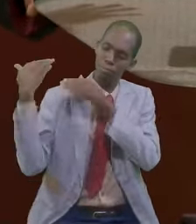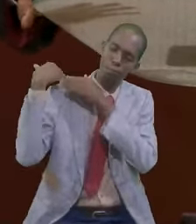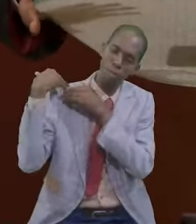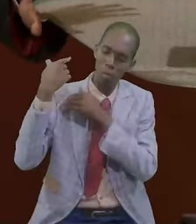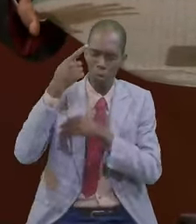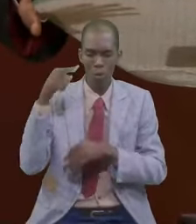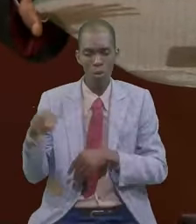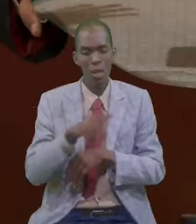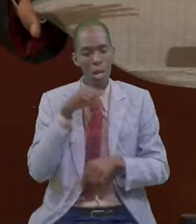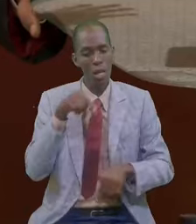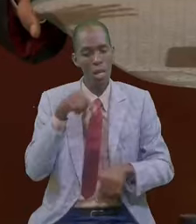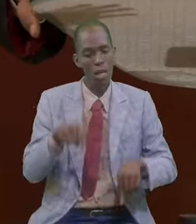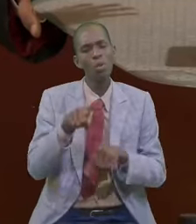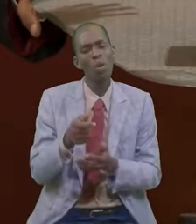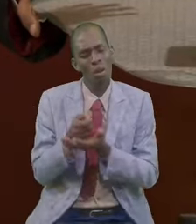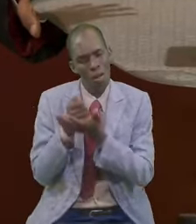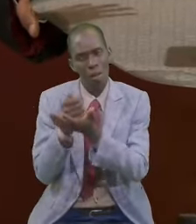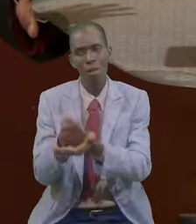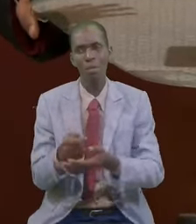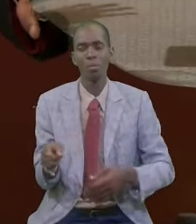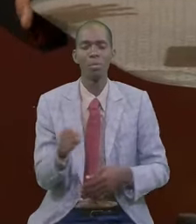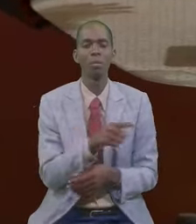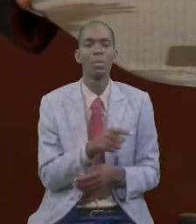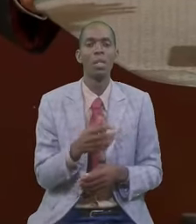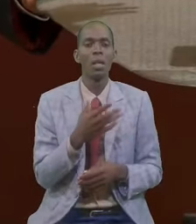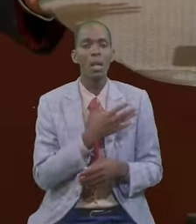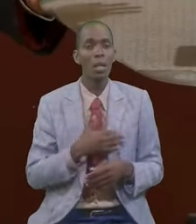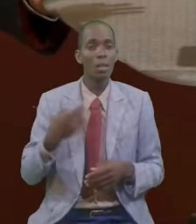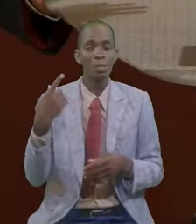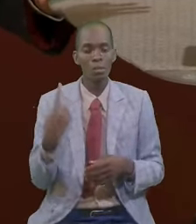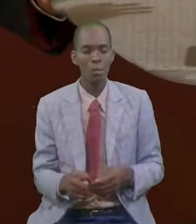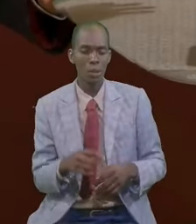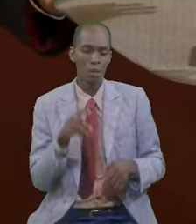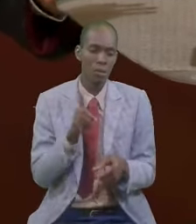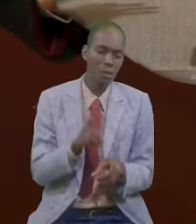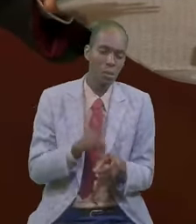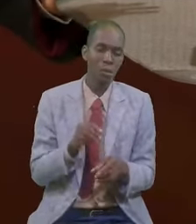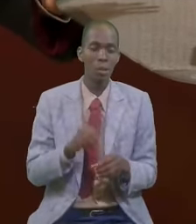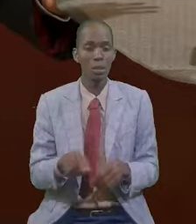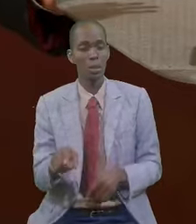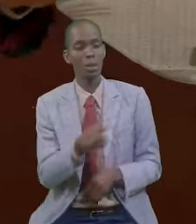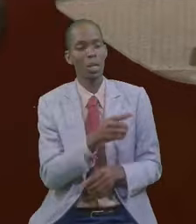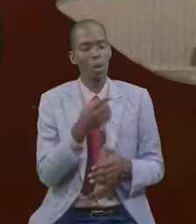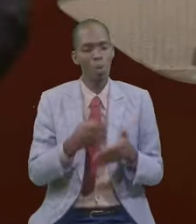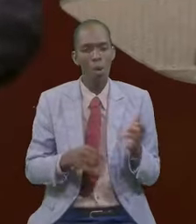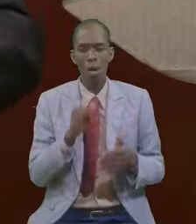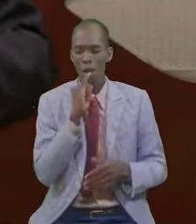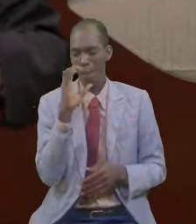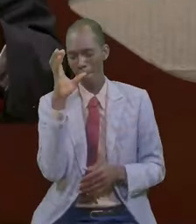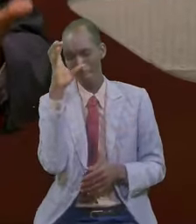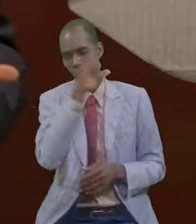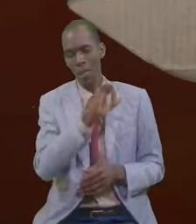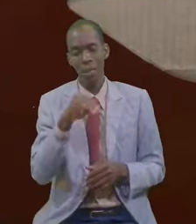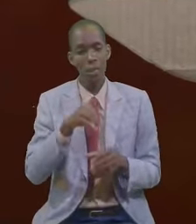parce qu'il est paralysé. Vous aidez les gens et la déficience en eux, ce qui fait défaut en